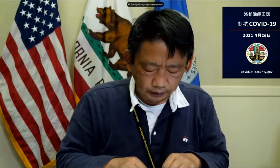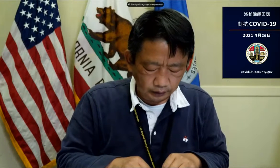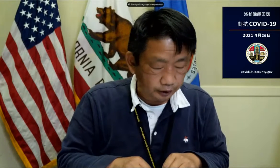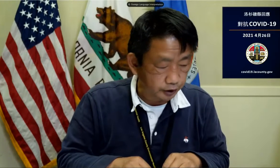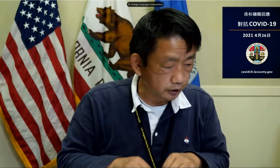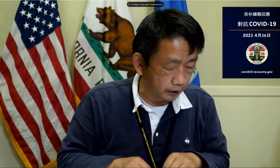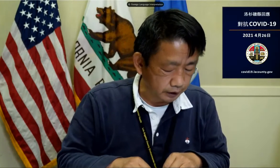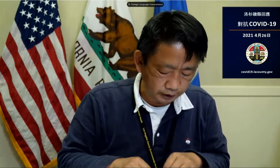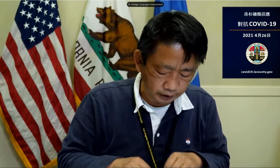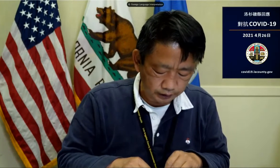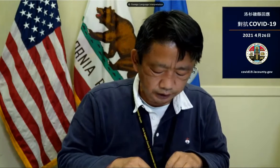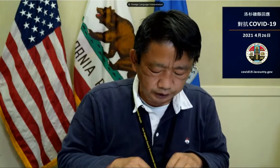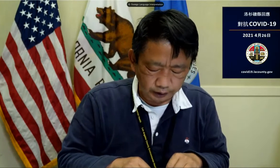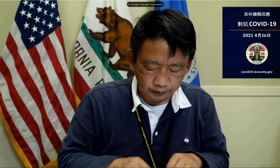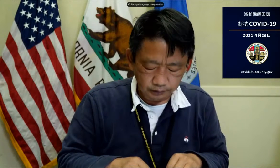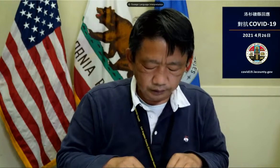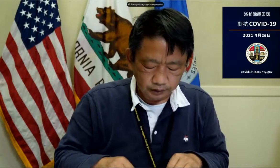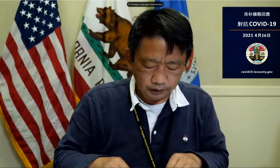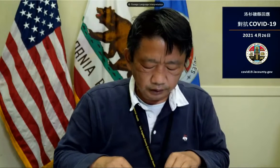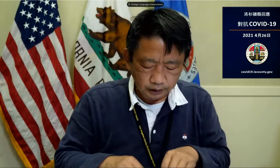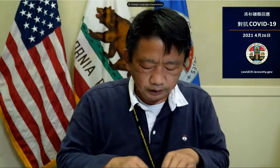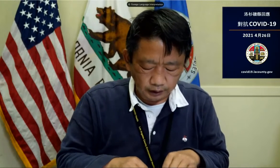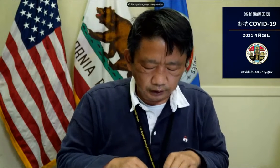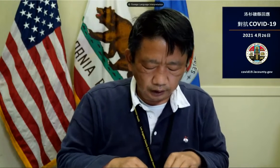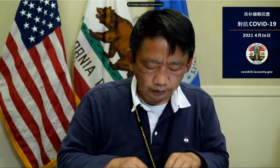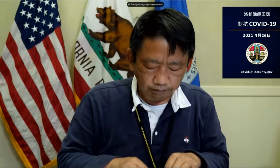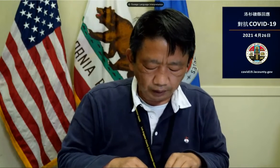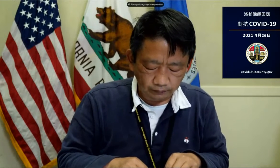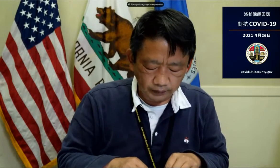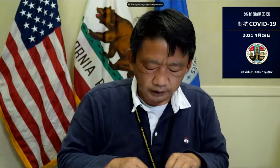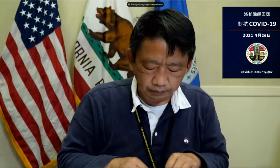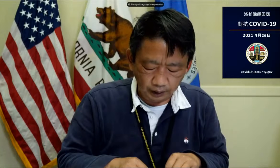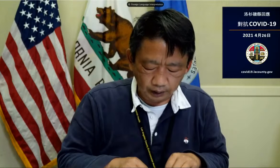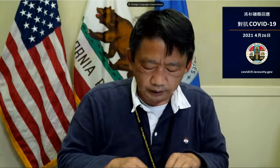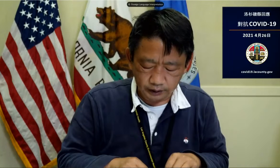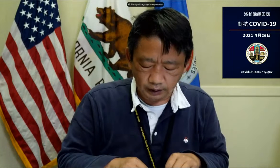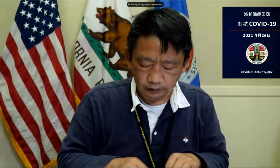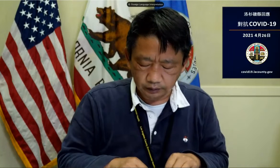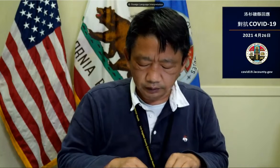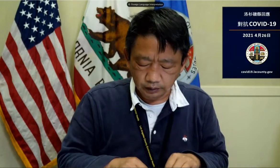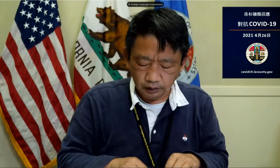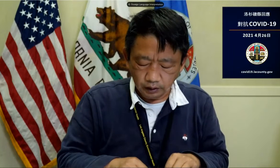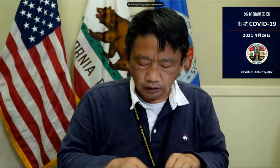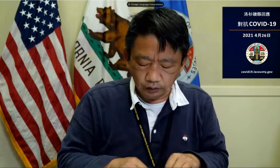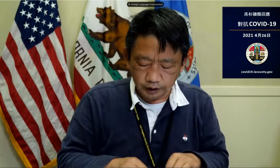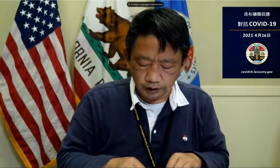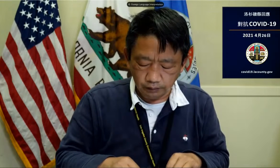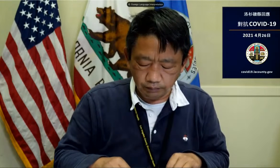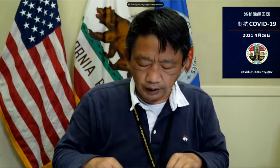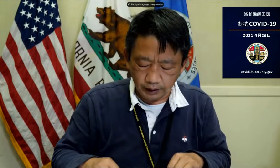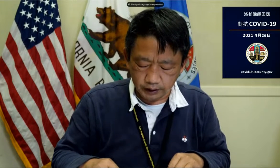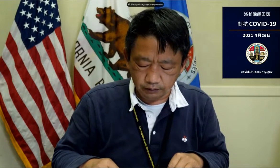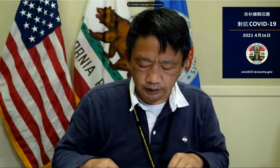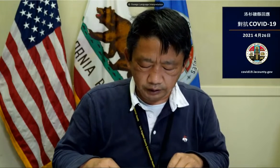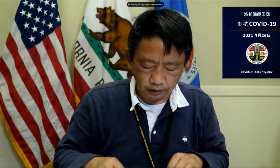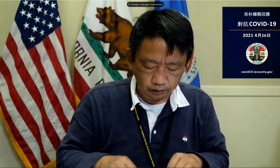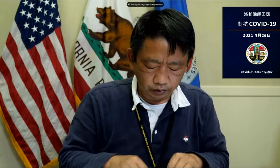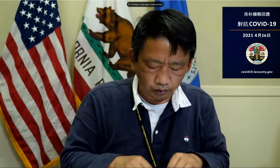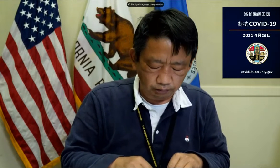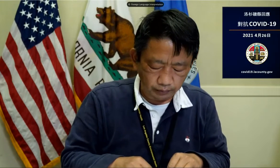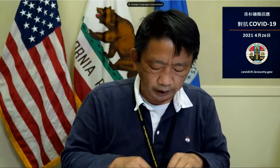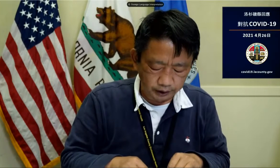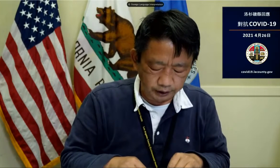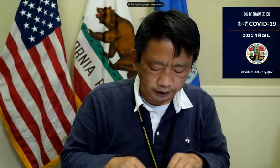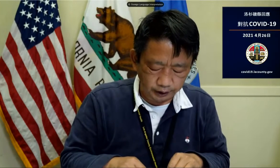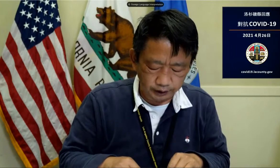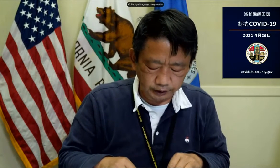例降到了474例，相当于28%的下降。同时，每天死亡人数